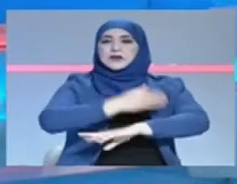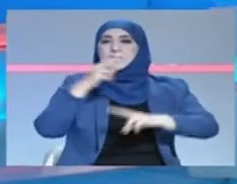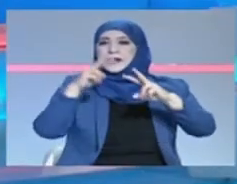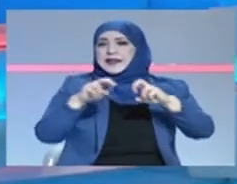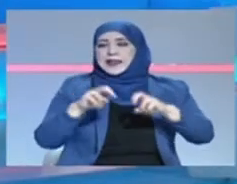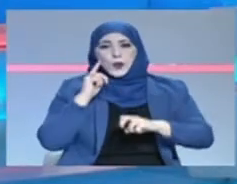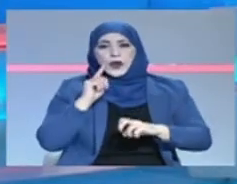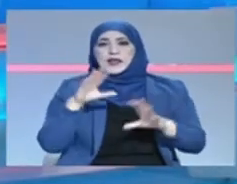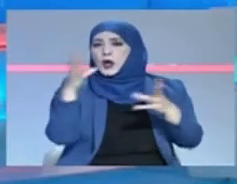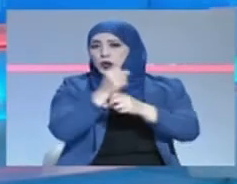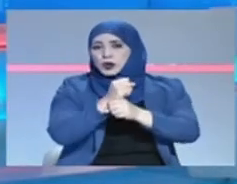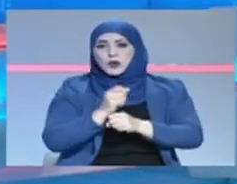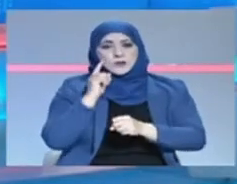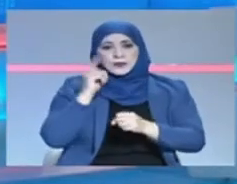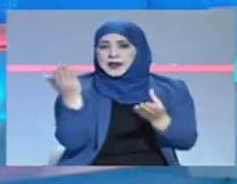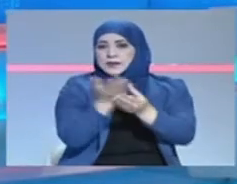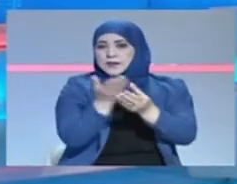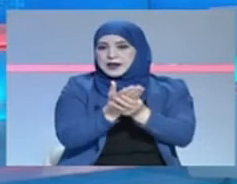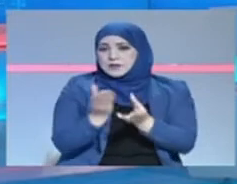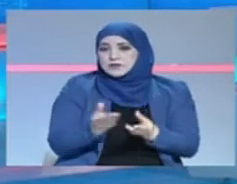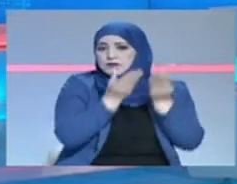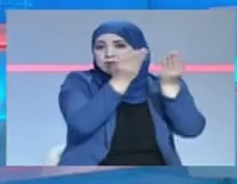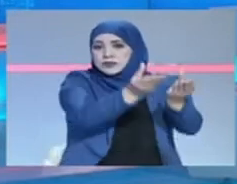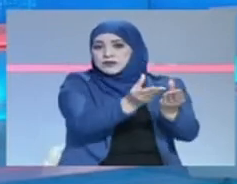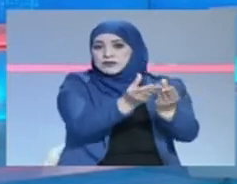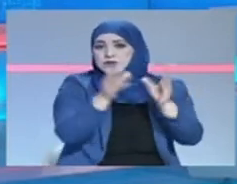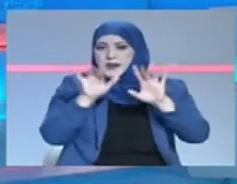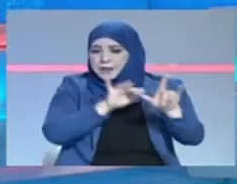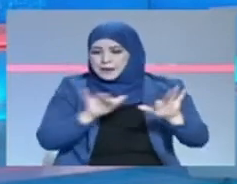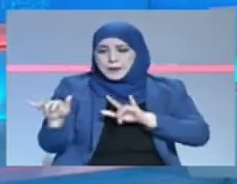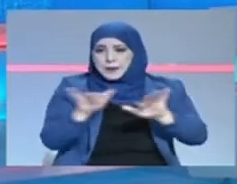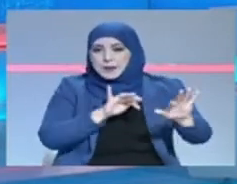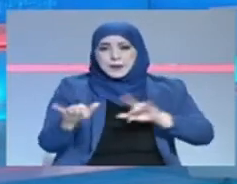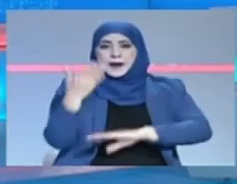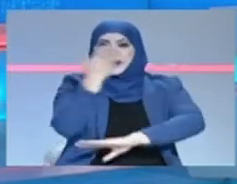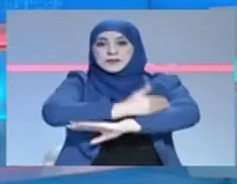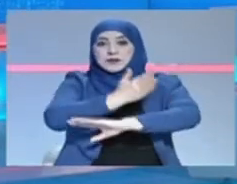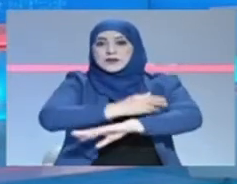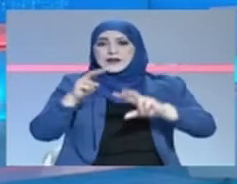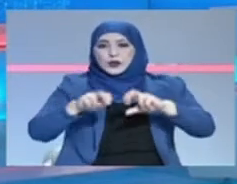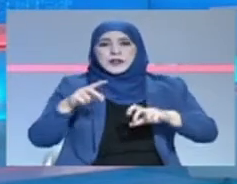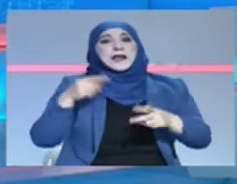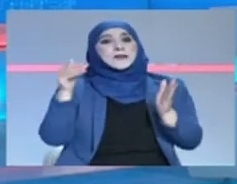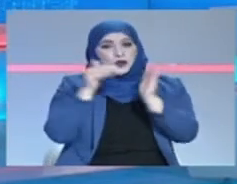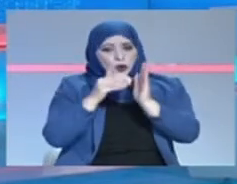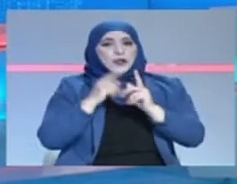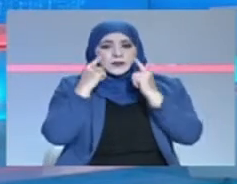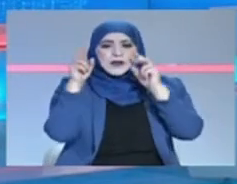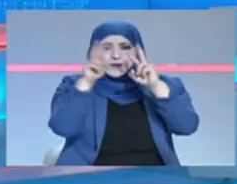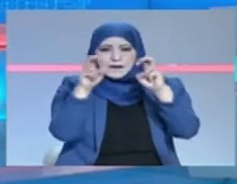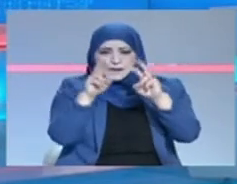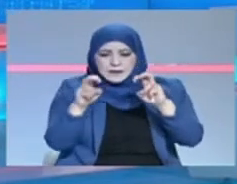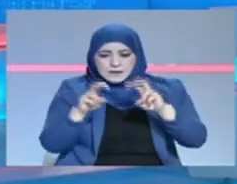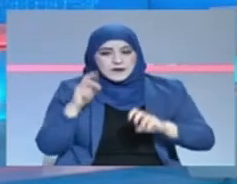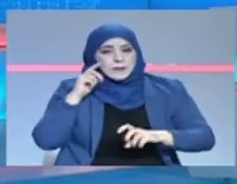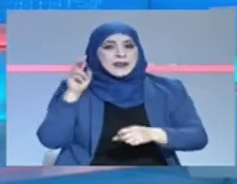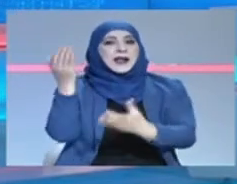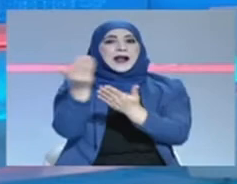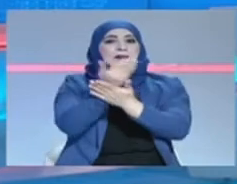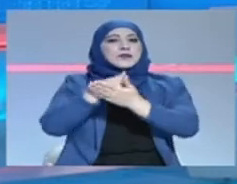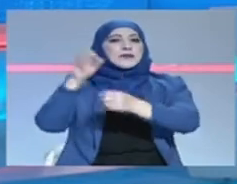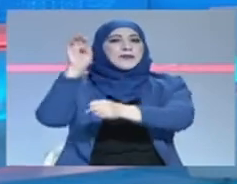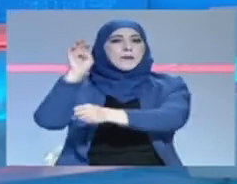كاملة. الملف أحيل إلى إدارة الأبحاث الديوانية لمواصلة التحريات بعد حجز البضاعة